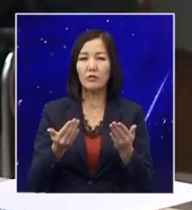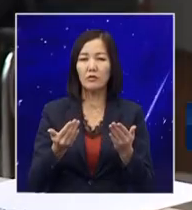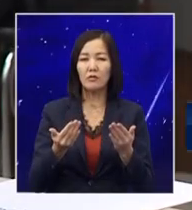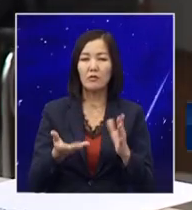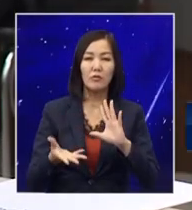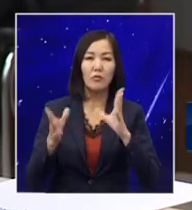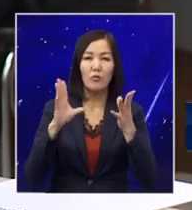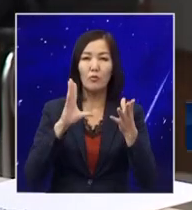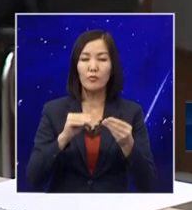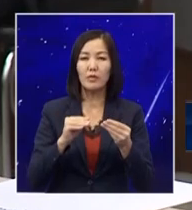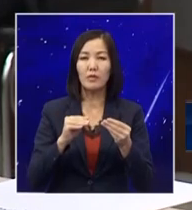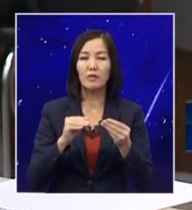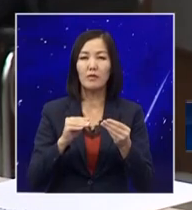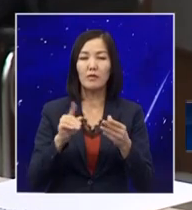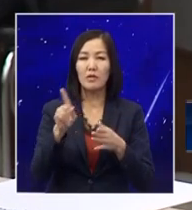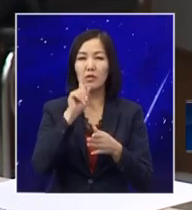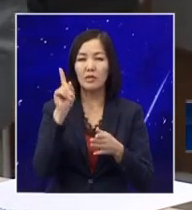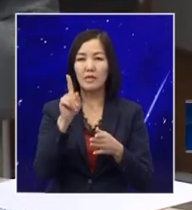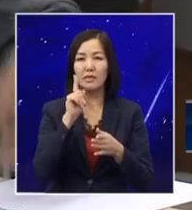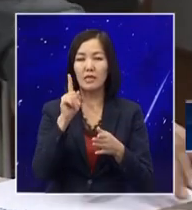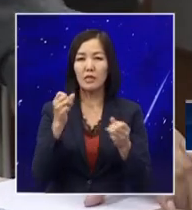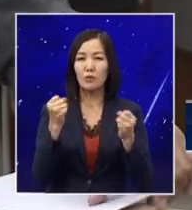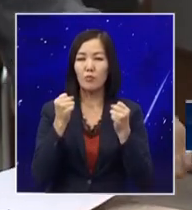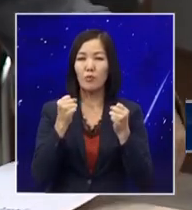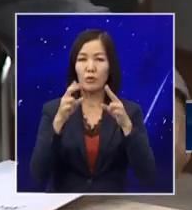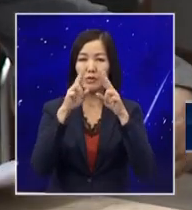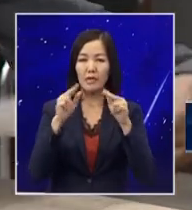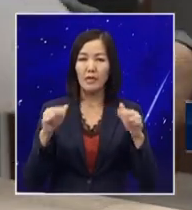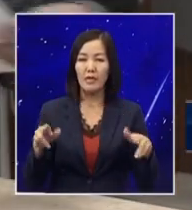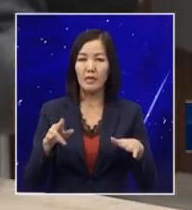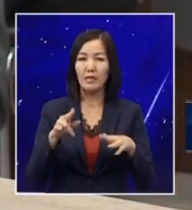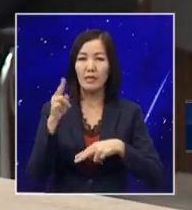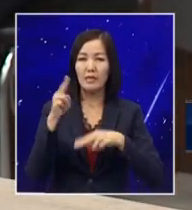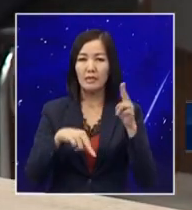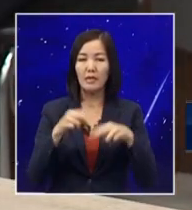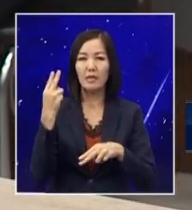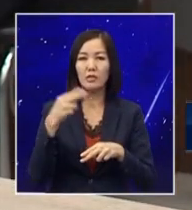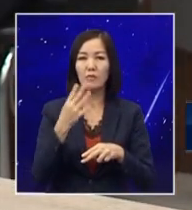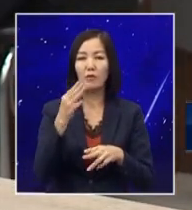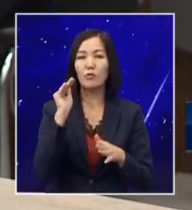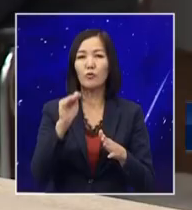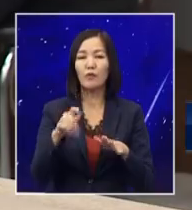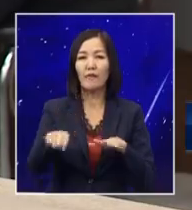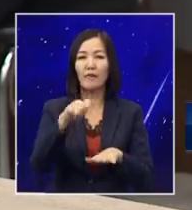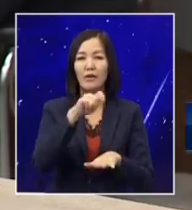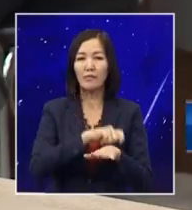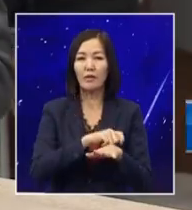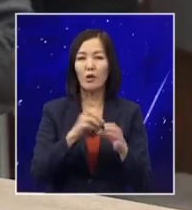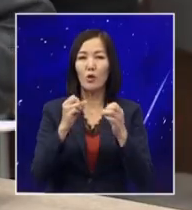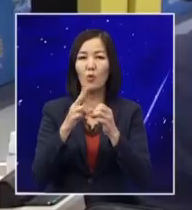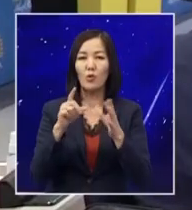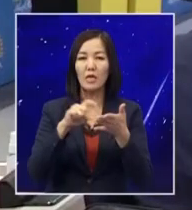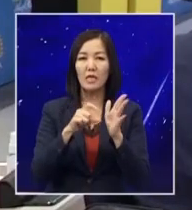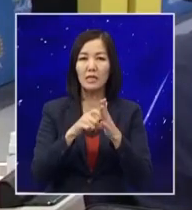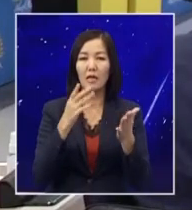Общий спортивный біз анау жастарды салдық қой, керемет. Иә, ол жерде 24 000 квадратный метр 12 зал